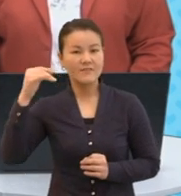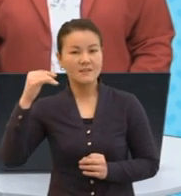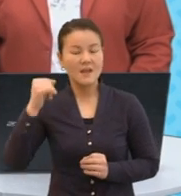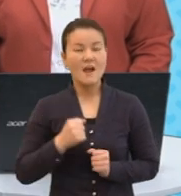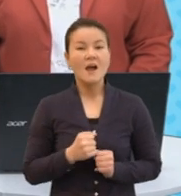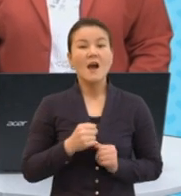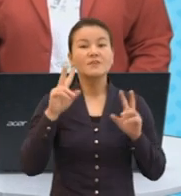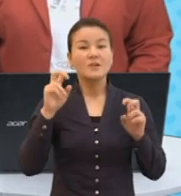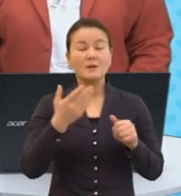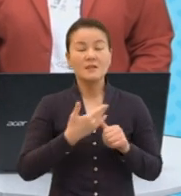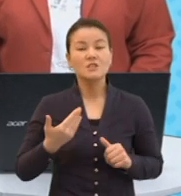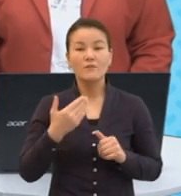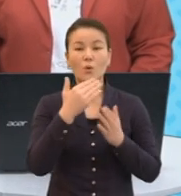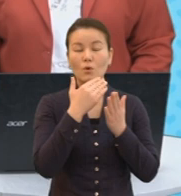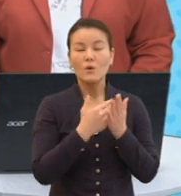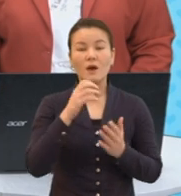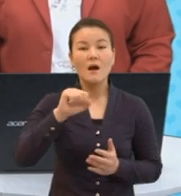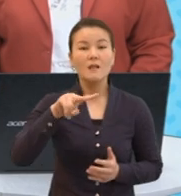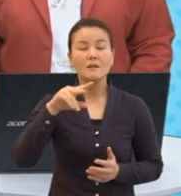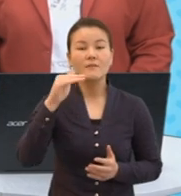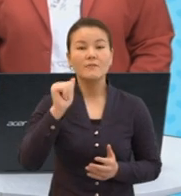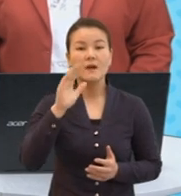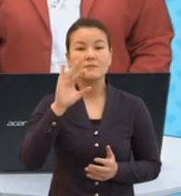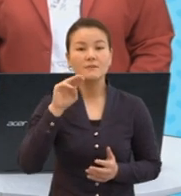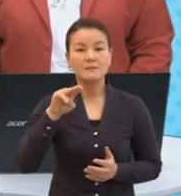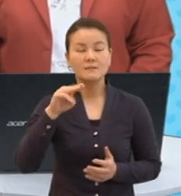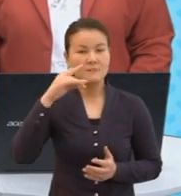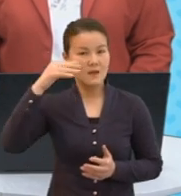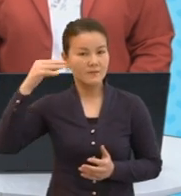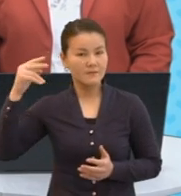Тема нашего урока – алфавит.